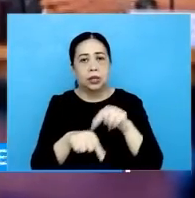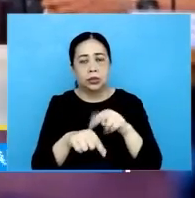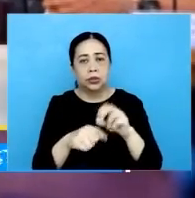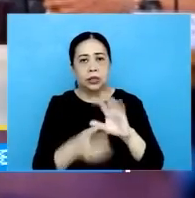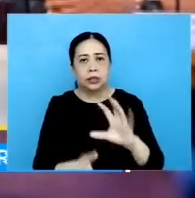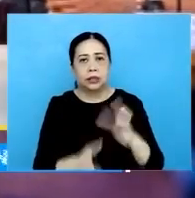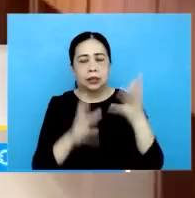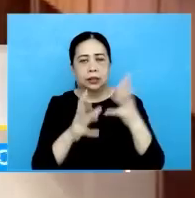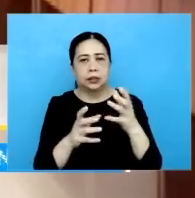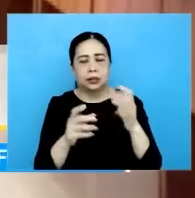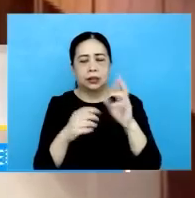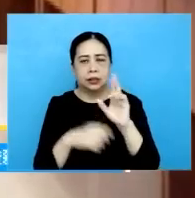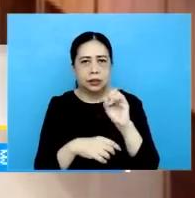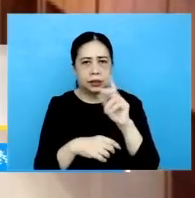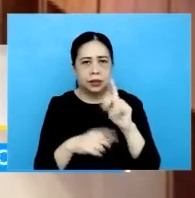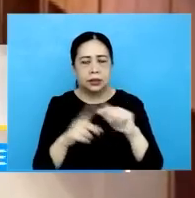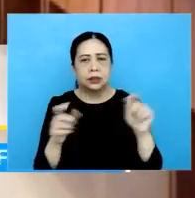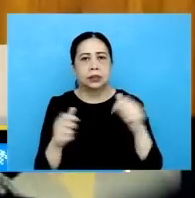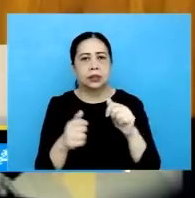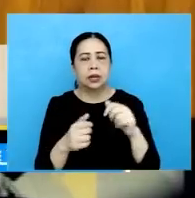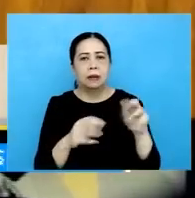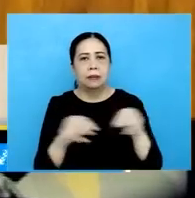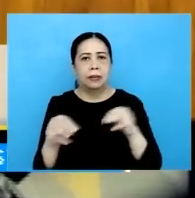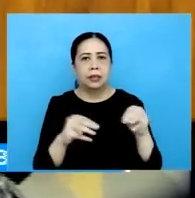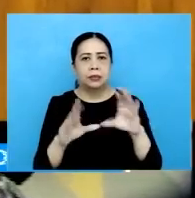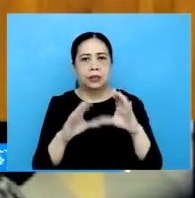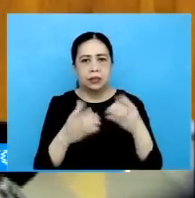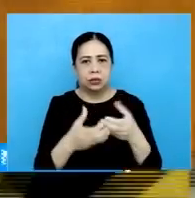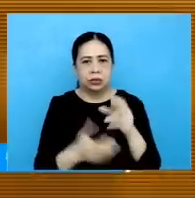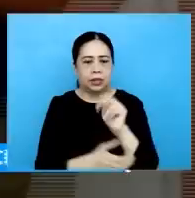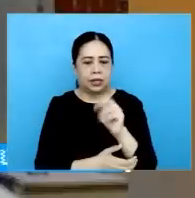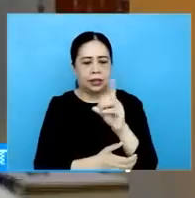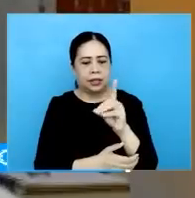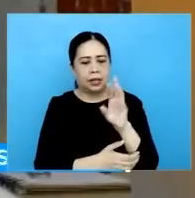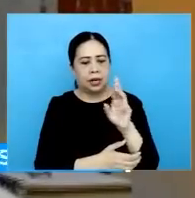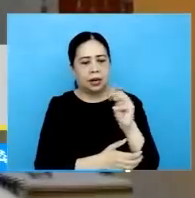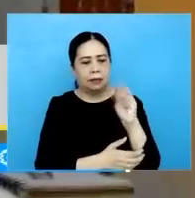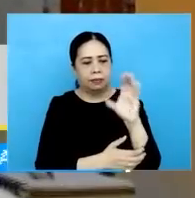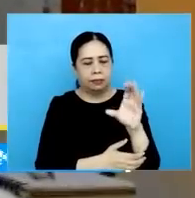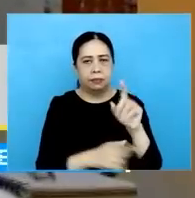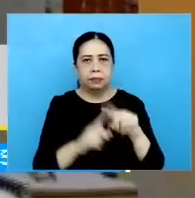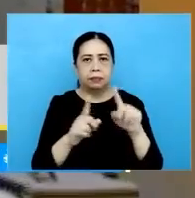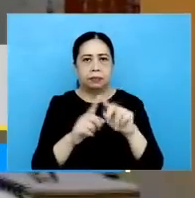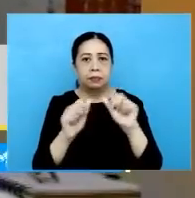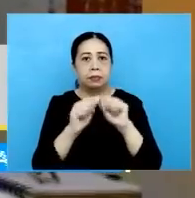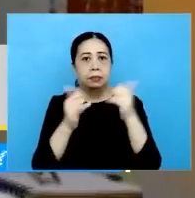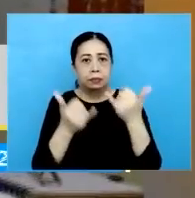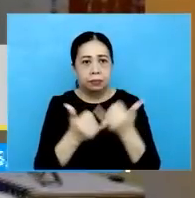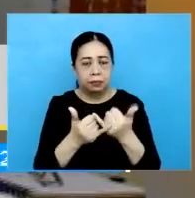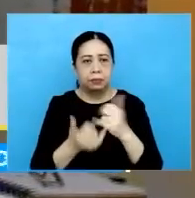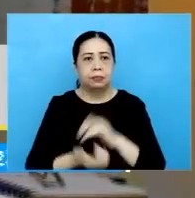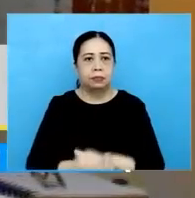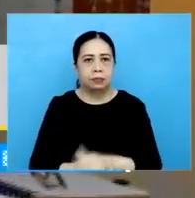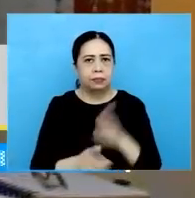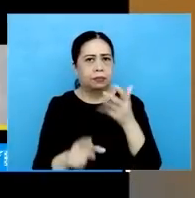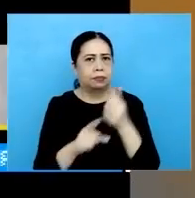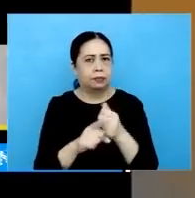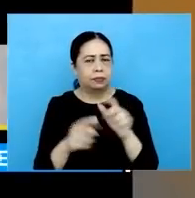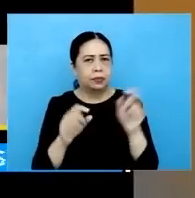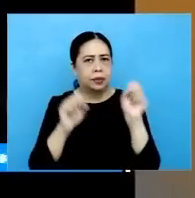and Management Council o NDRRMC at iba't ibang ahensya. Sa Batanes na pinakamaapektuhan ng Super